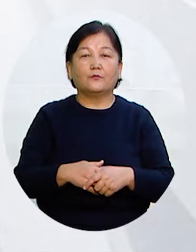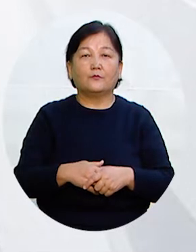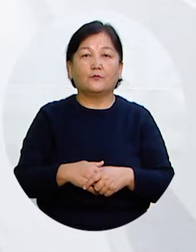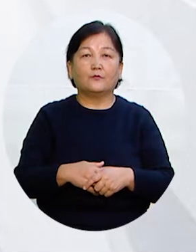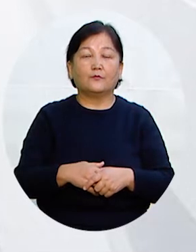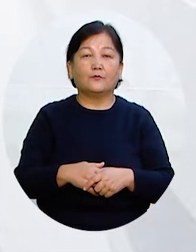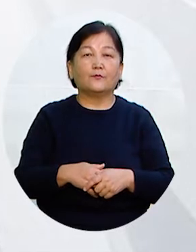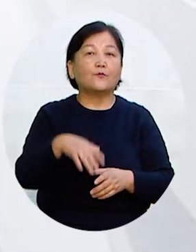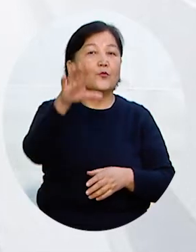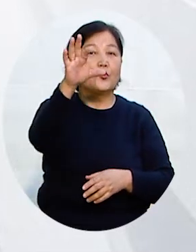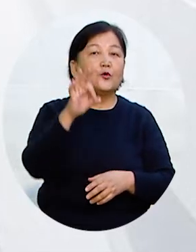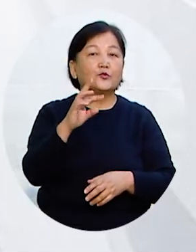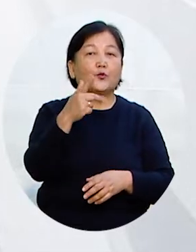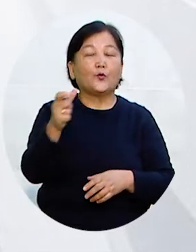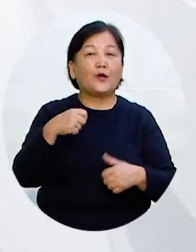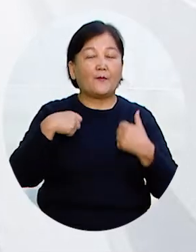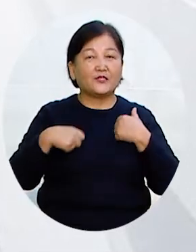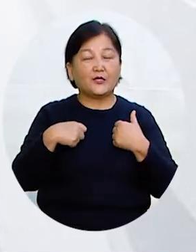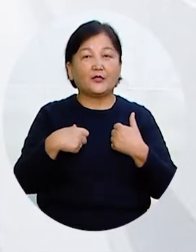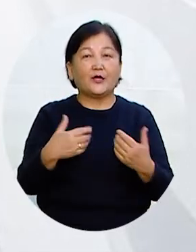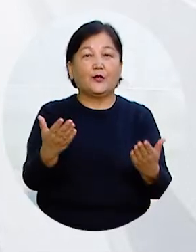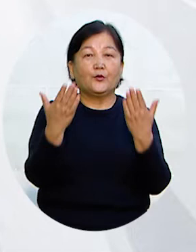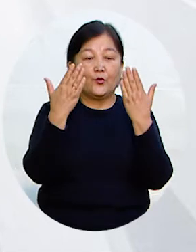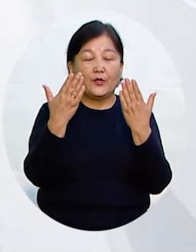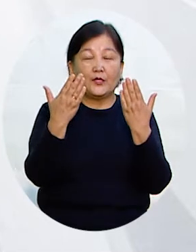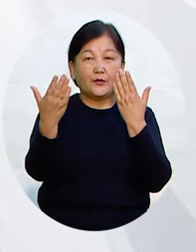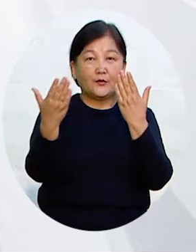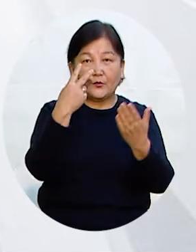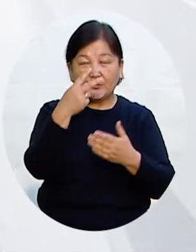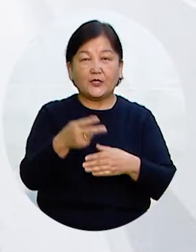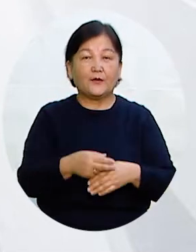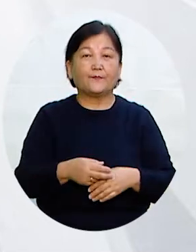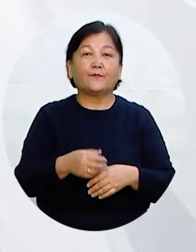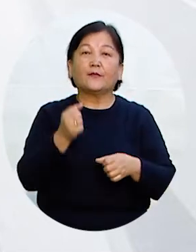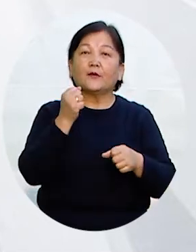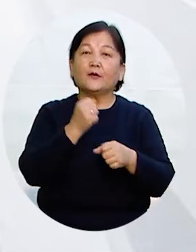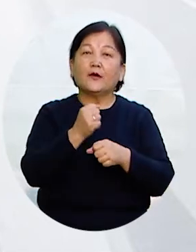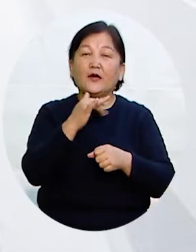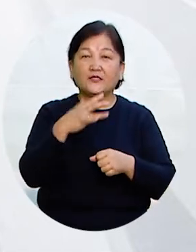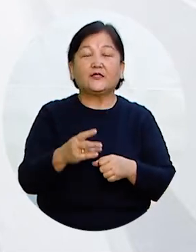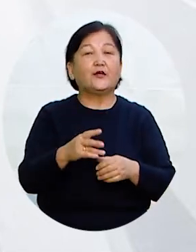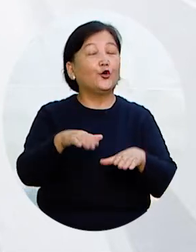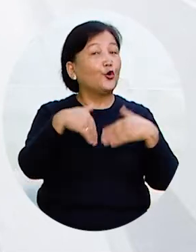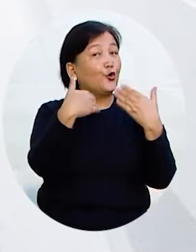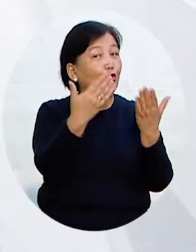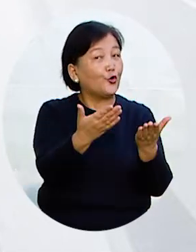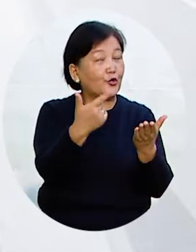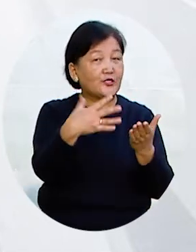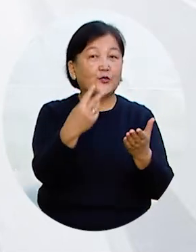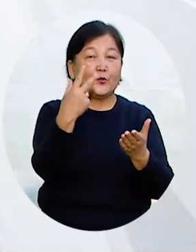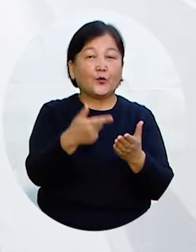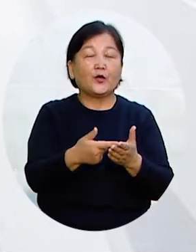За, олсон үгээ хамтдаа толгож үзье, ажиллая. За, өгөх гэдэг үг утгат хэсгээр нь